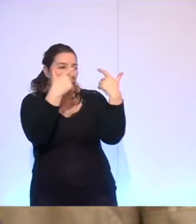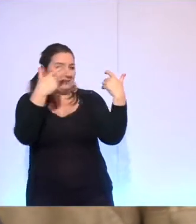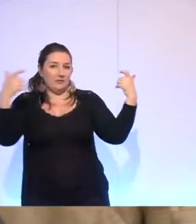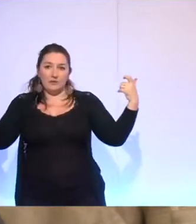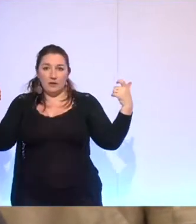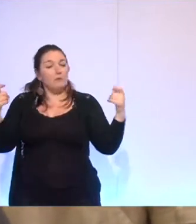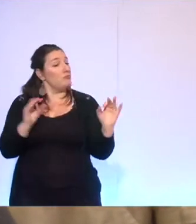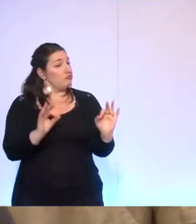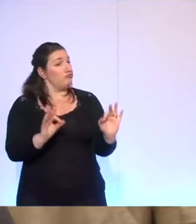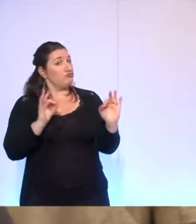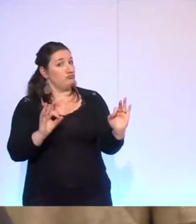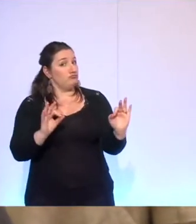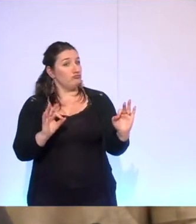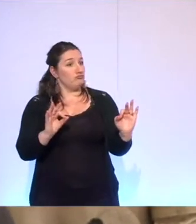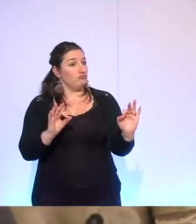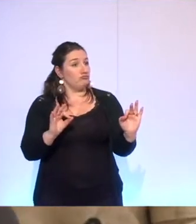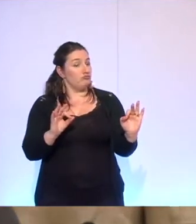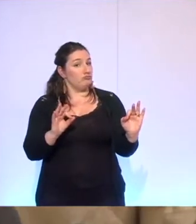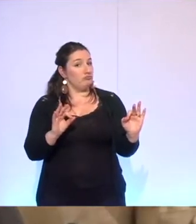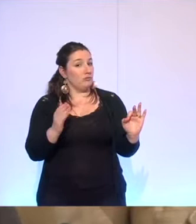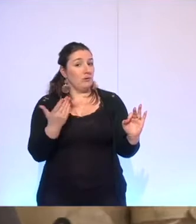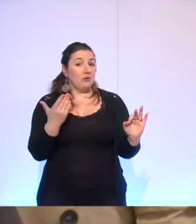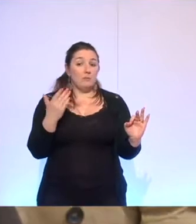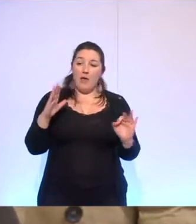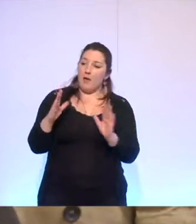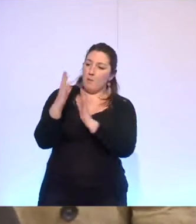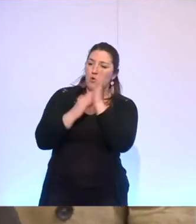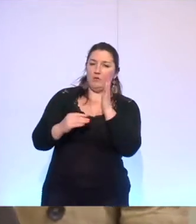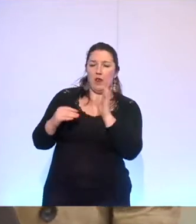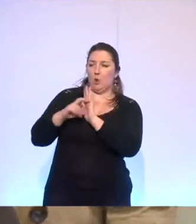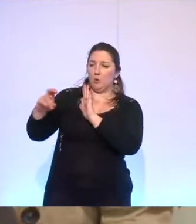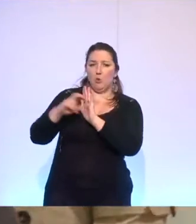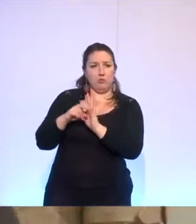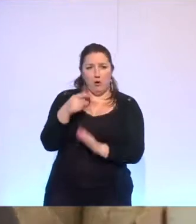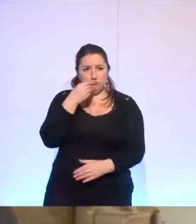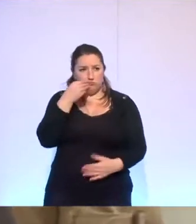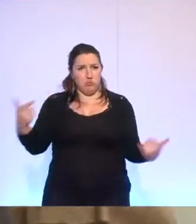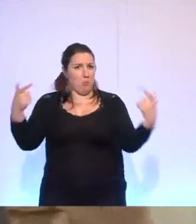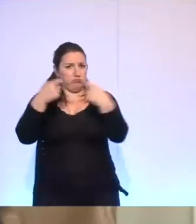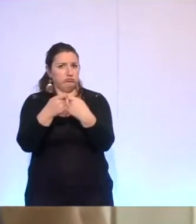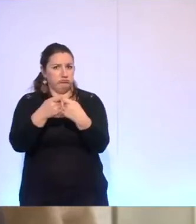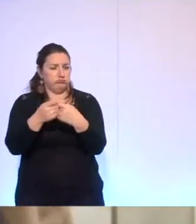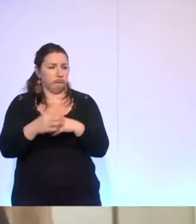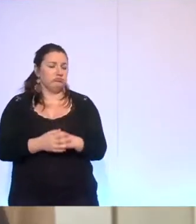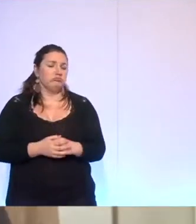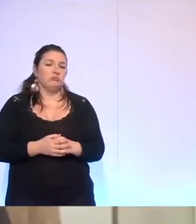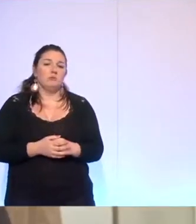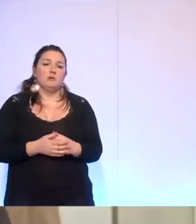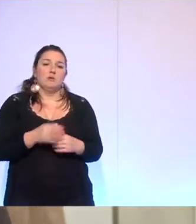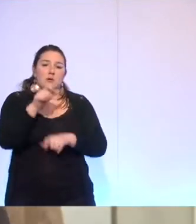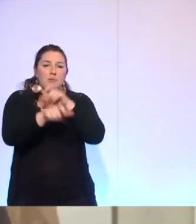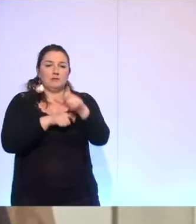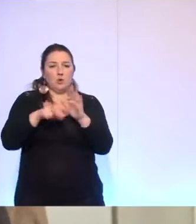rien la défiance vis-à-vis du modèle grenoblois. une majorité de Grenoblois